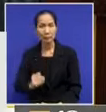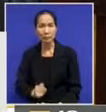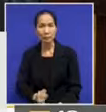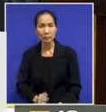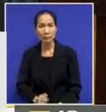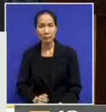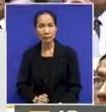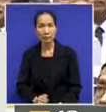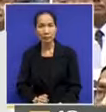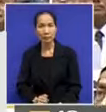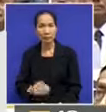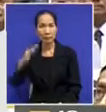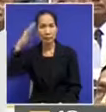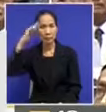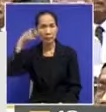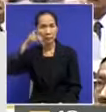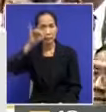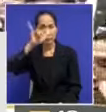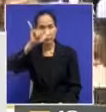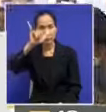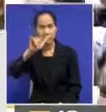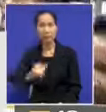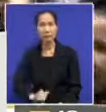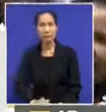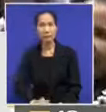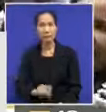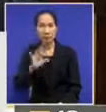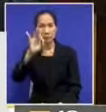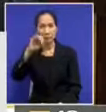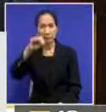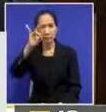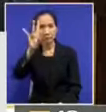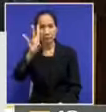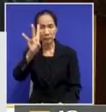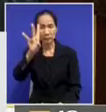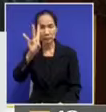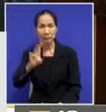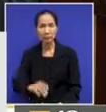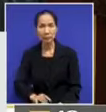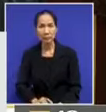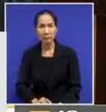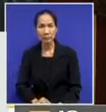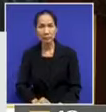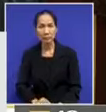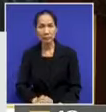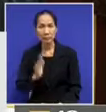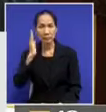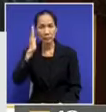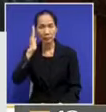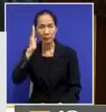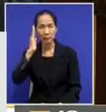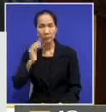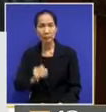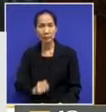น ์พลเอกประยุทธ์จันทร์โอชาครับ 87นายจิรพงษ์ทรงวัชราภร